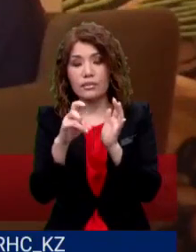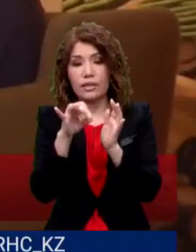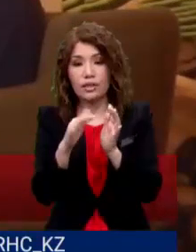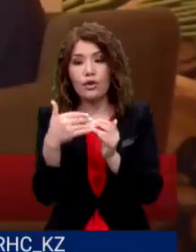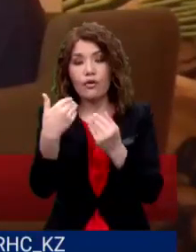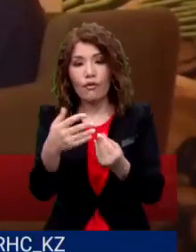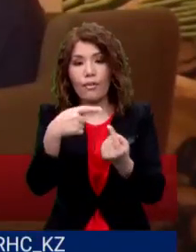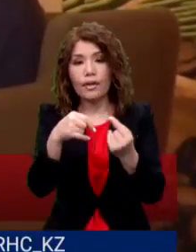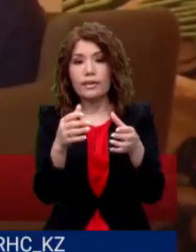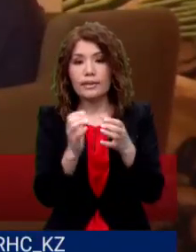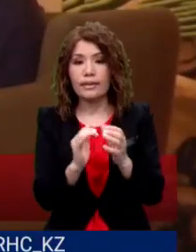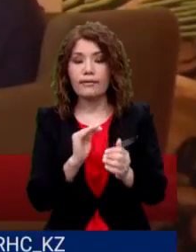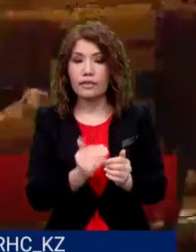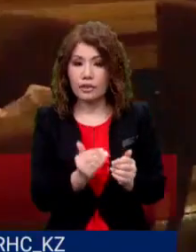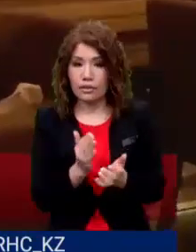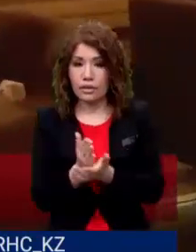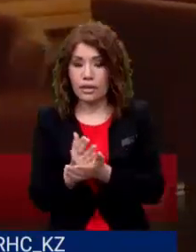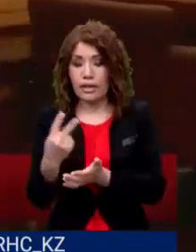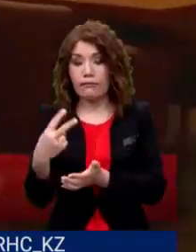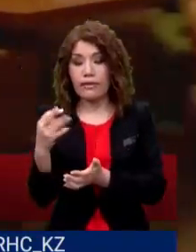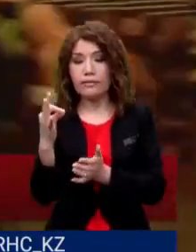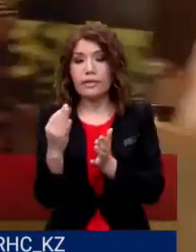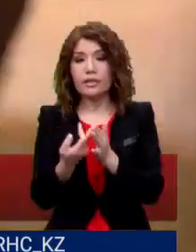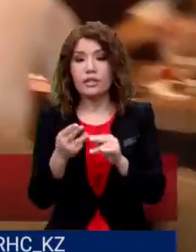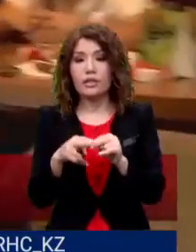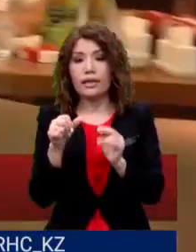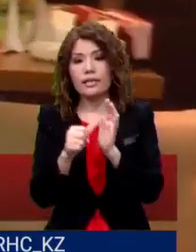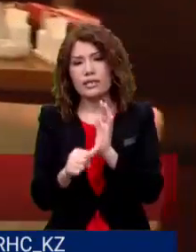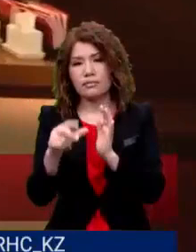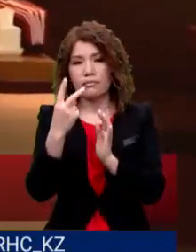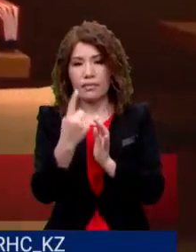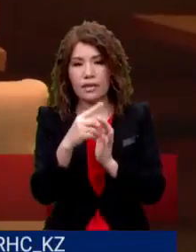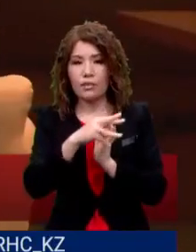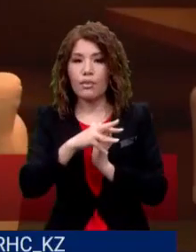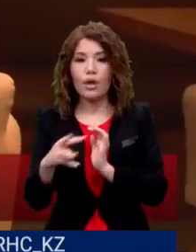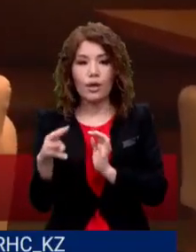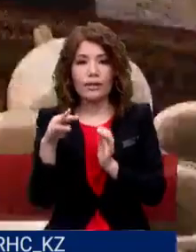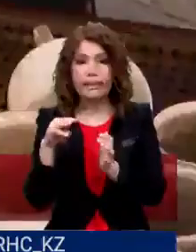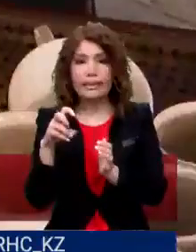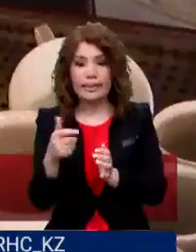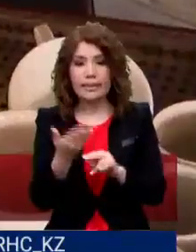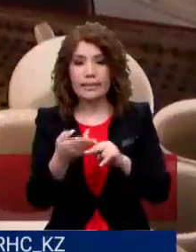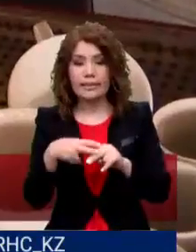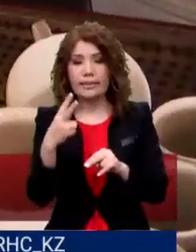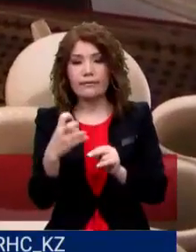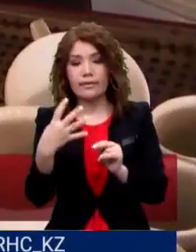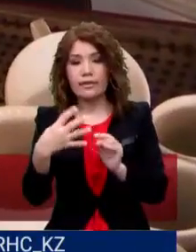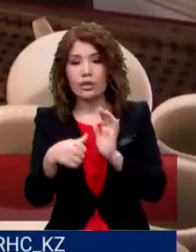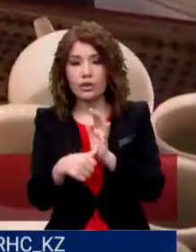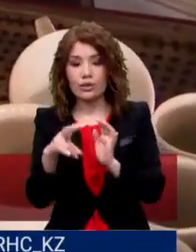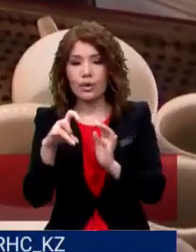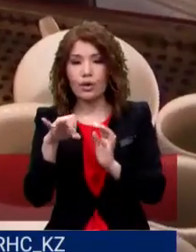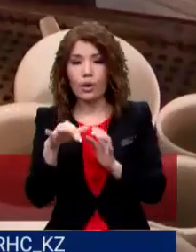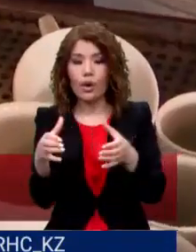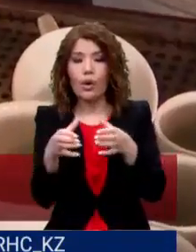үлесінде. Шағын несиенің шекті көлемі 20 айлық есептік көрсеткіш, яғни 61 миллион теңге. Елімізде 246 микро